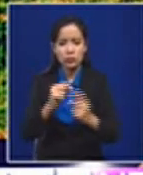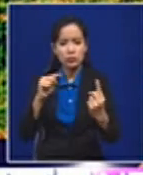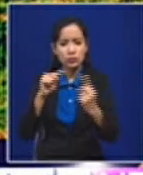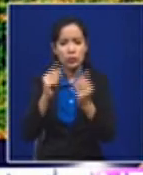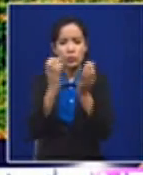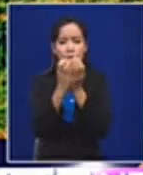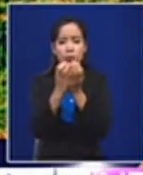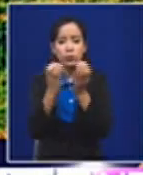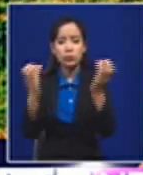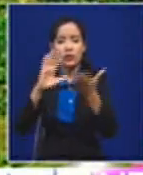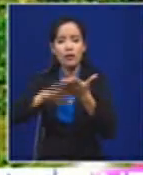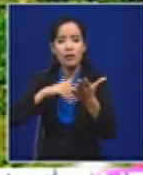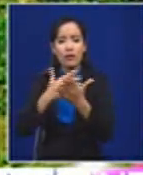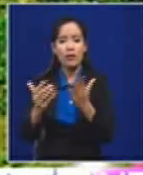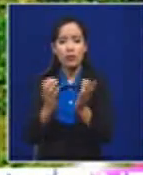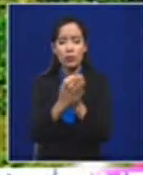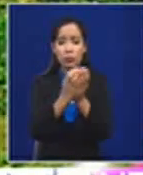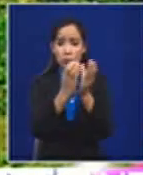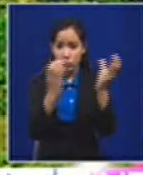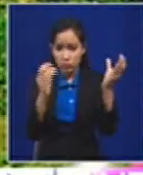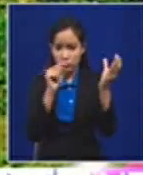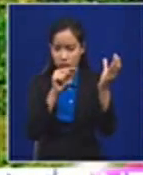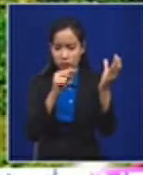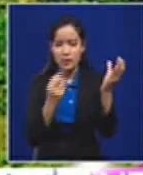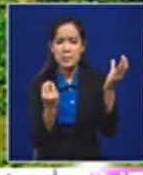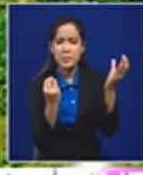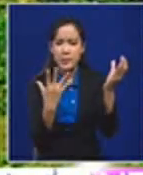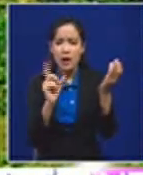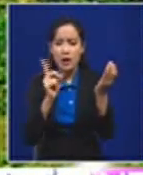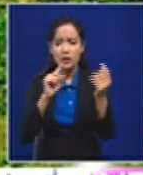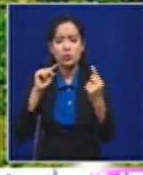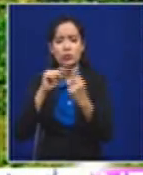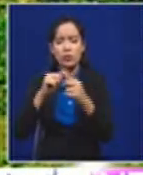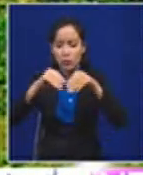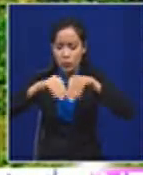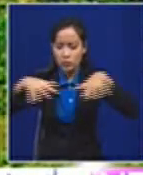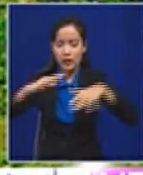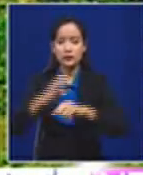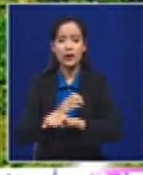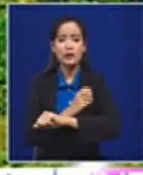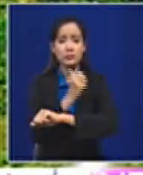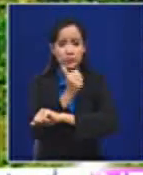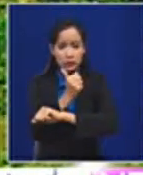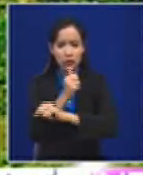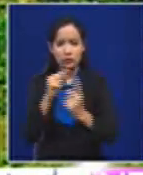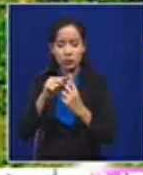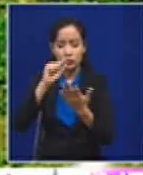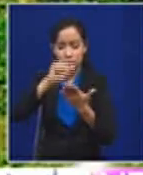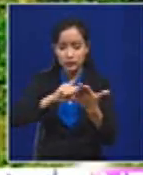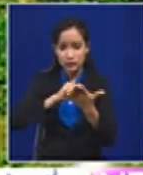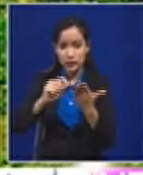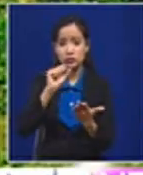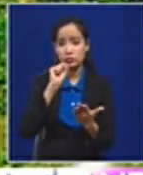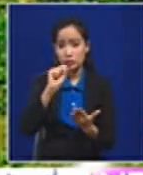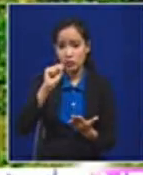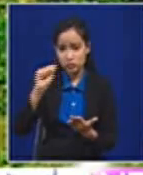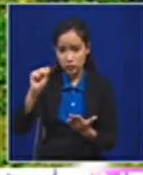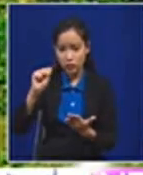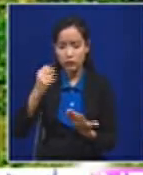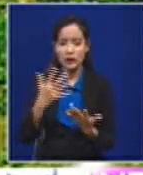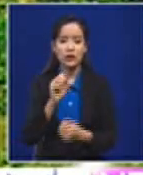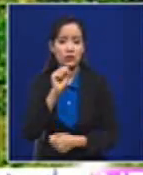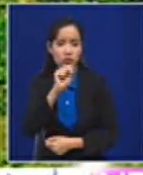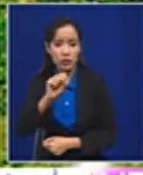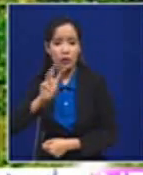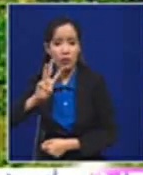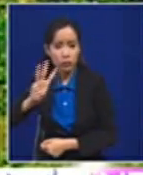ฐธรรมนูญค่ะโดยความเห็นและข้อเสนอแนะส่วนใหญ่ก็เป็นเรื่องของโครงสร้างทางการเมืองด้านการเลือกตั้งส.ส.การได้มาซึ่งส.ว.และ